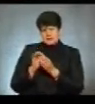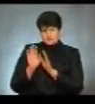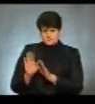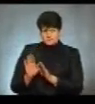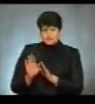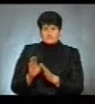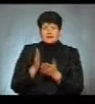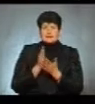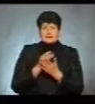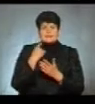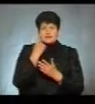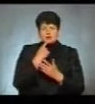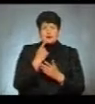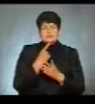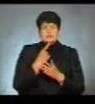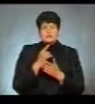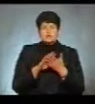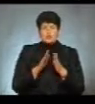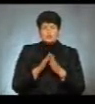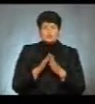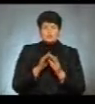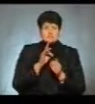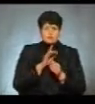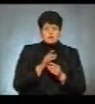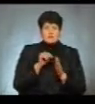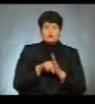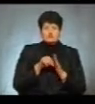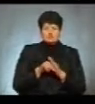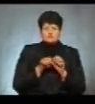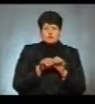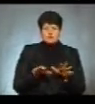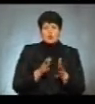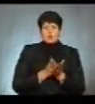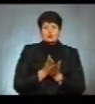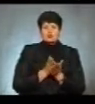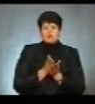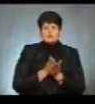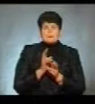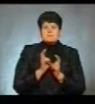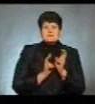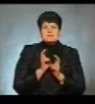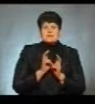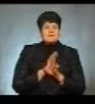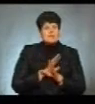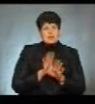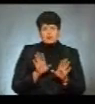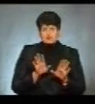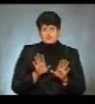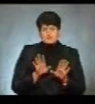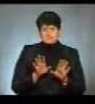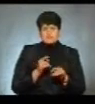Є індивідуальний договір по замовченню, де внутрішню мережу обслуговувати підприємство не буде.